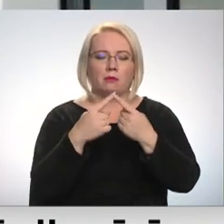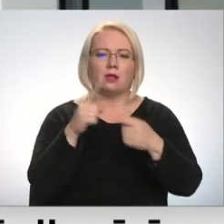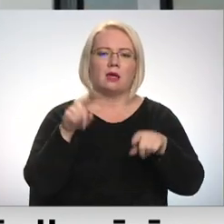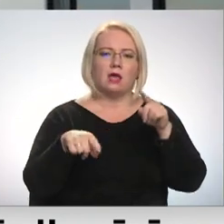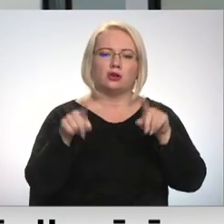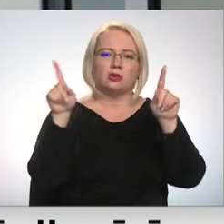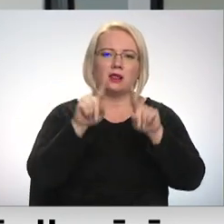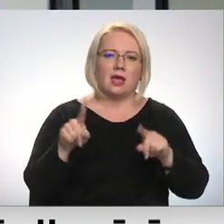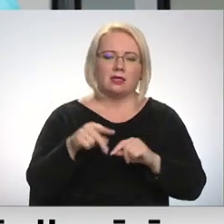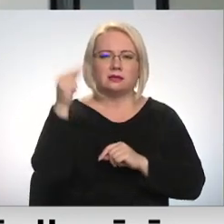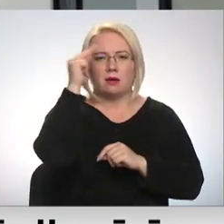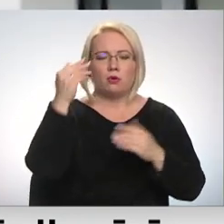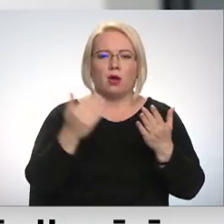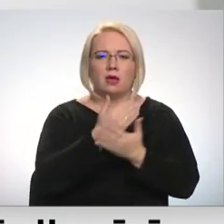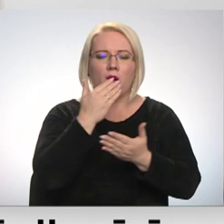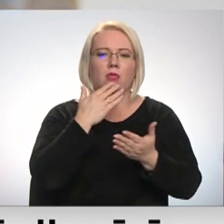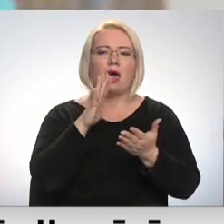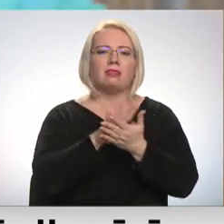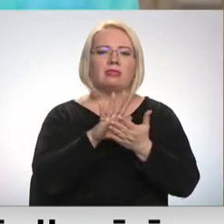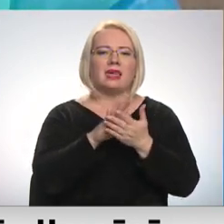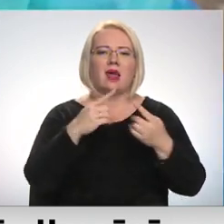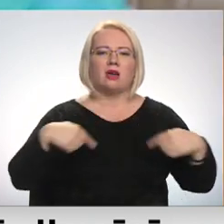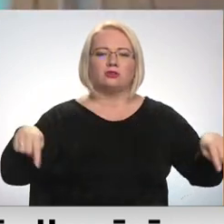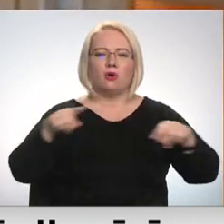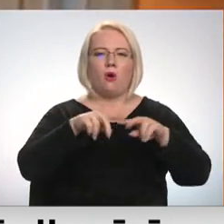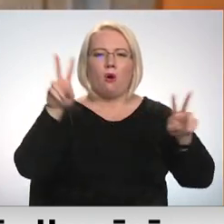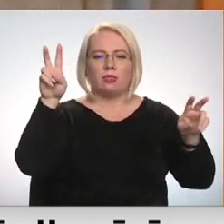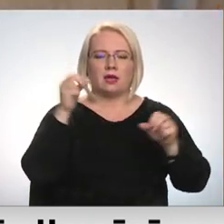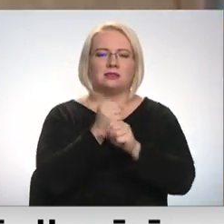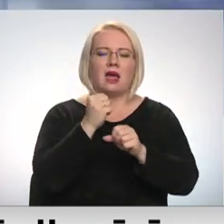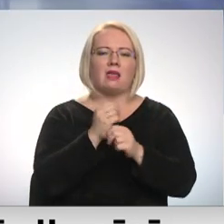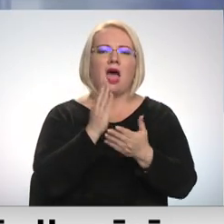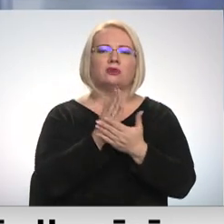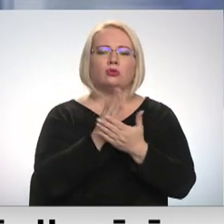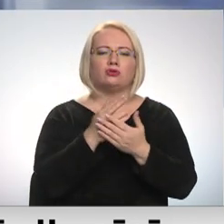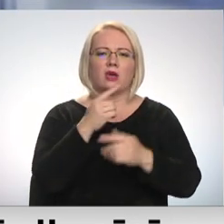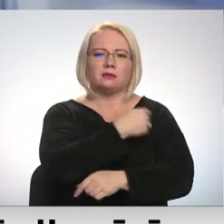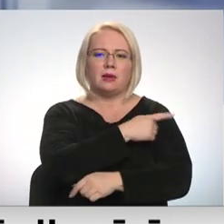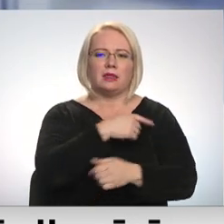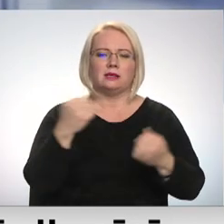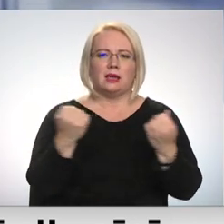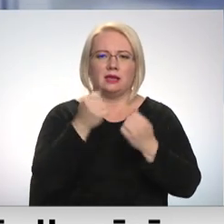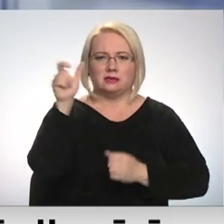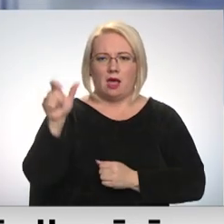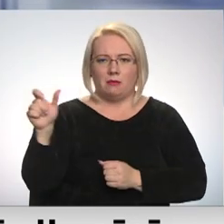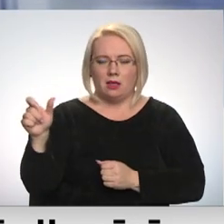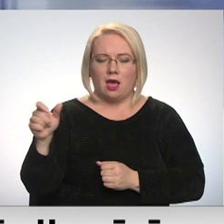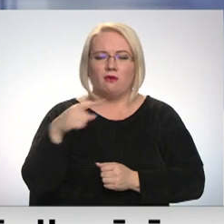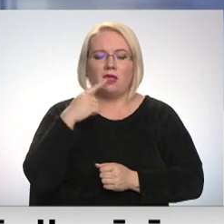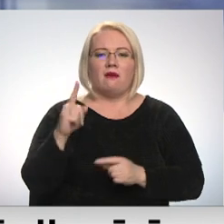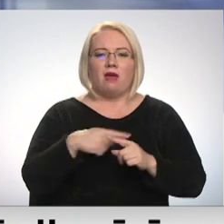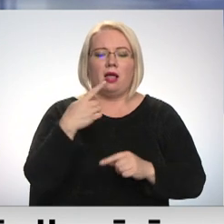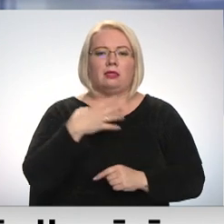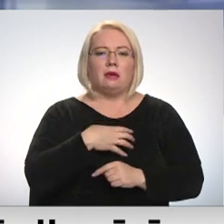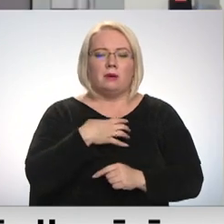lietas jāapgūst no jauna. Netīrējā zonā strādā jau esošais medicīnas personāls. Un nepieciešams jau vēl papildus